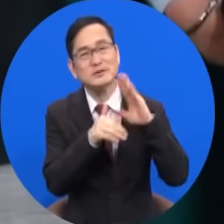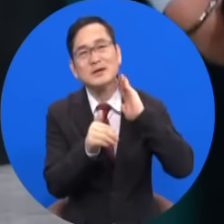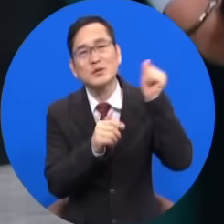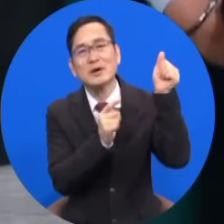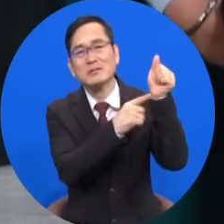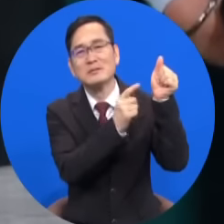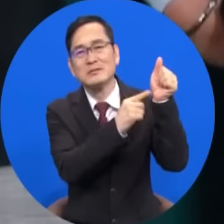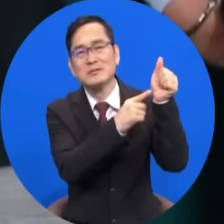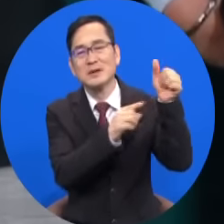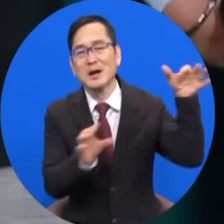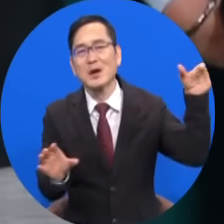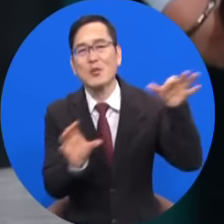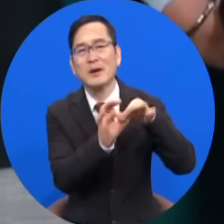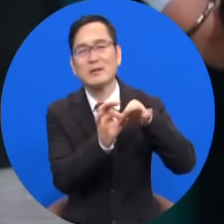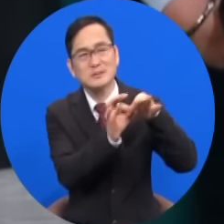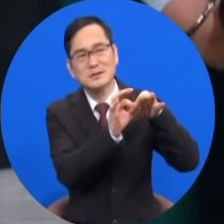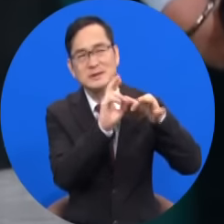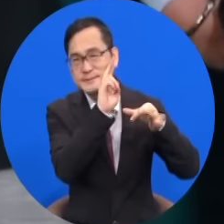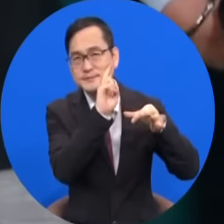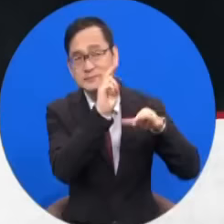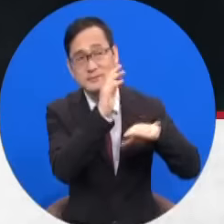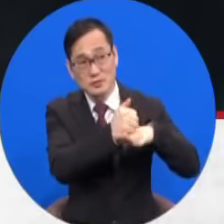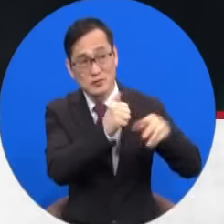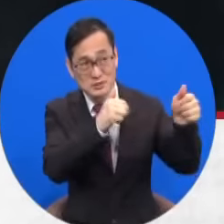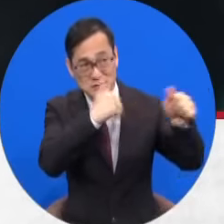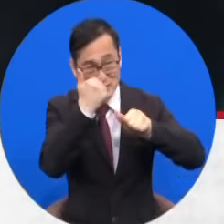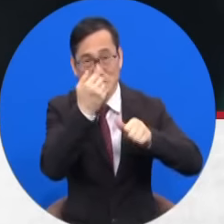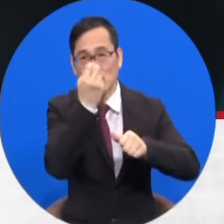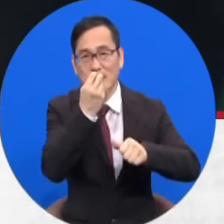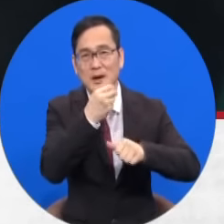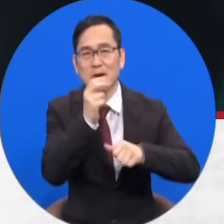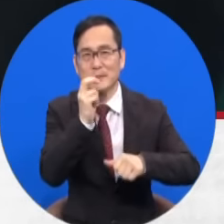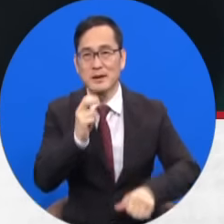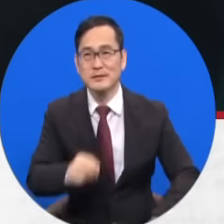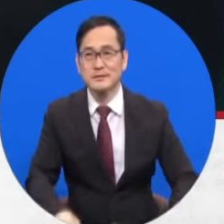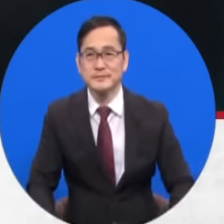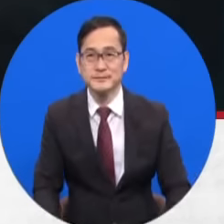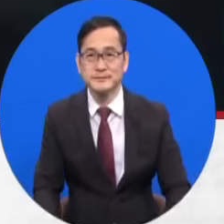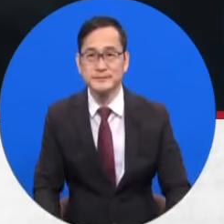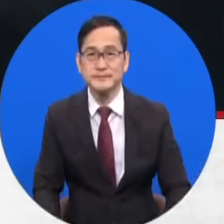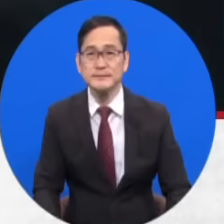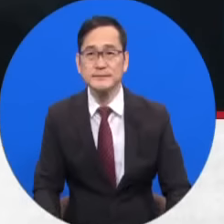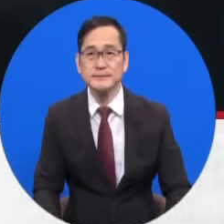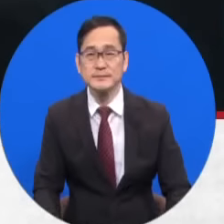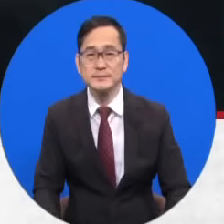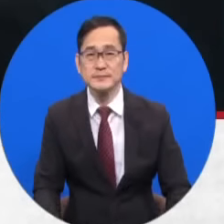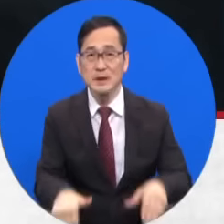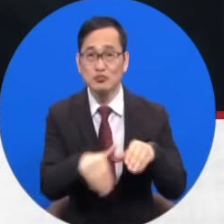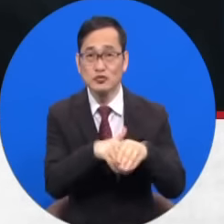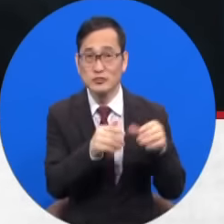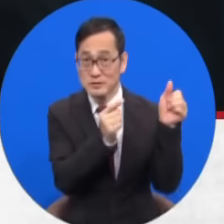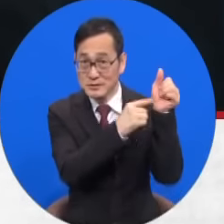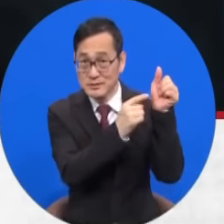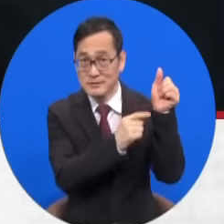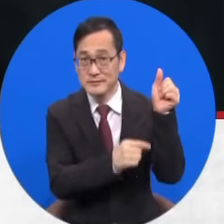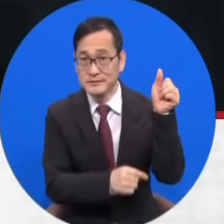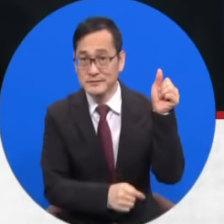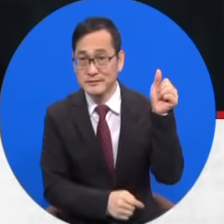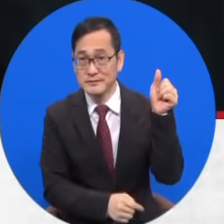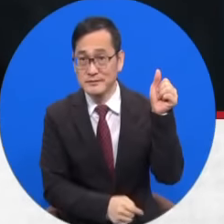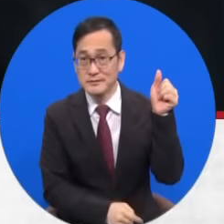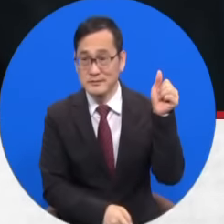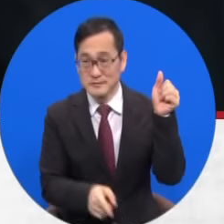대통령 피의자 신분으로 불러 가지고 조사를 할 수밖에 없 겁니다 이미 문재인 천 대통령은 저 사건에 있어서